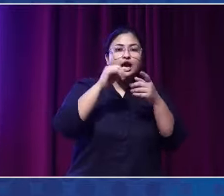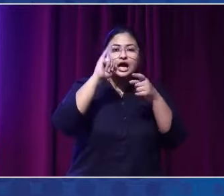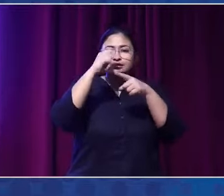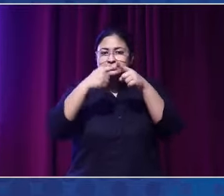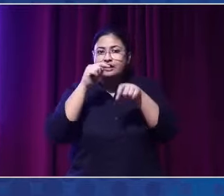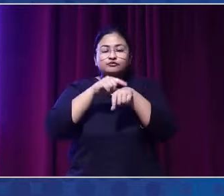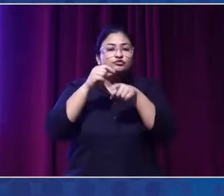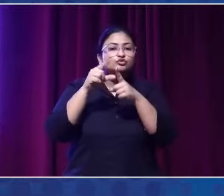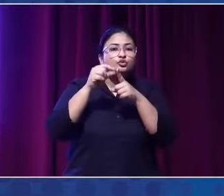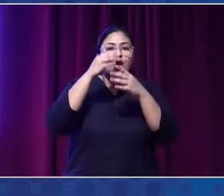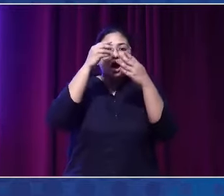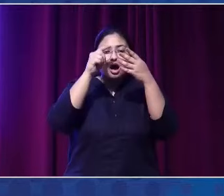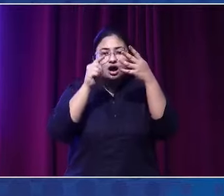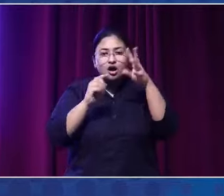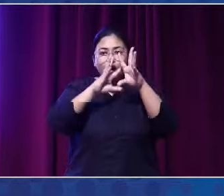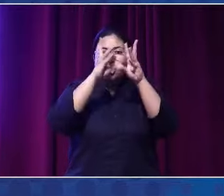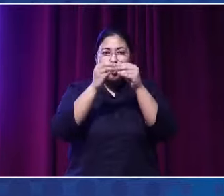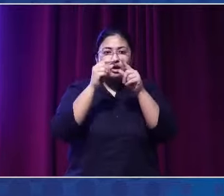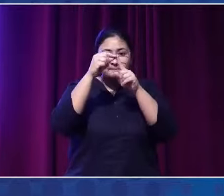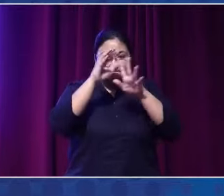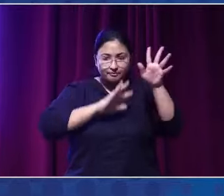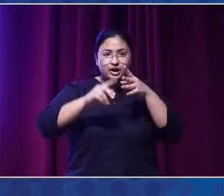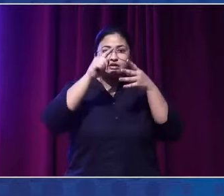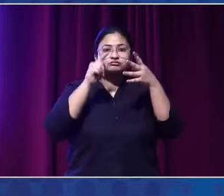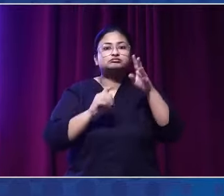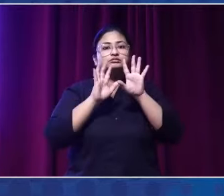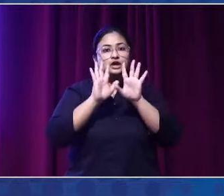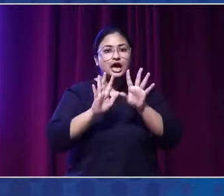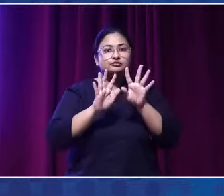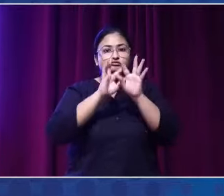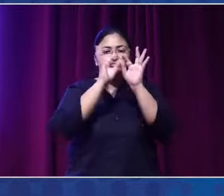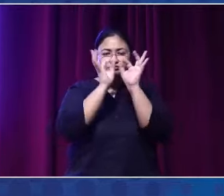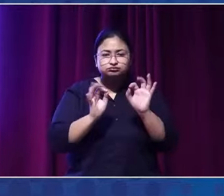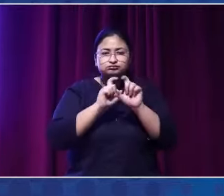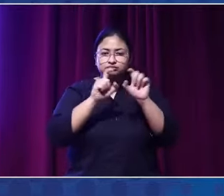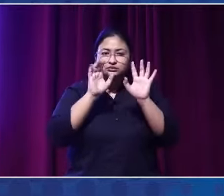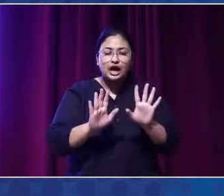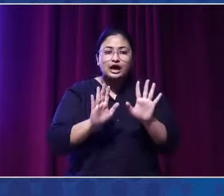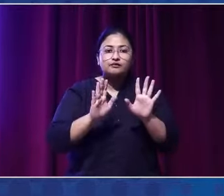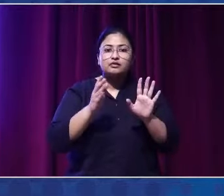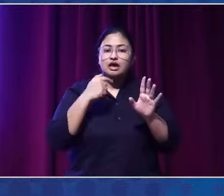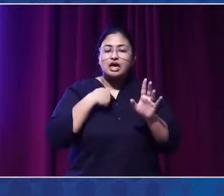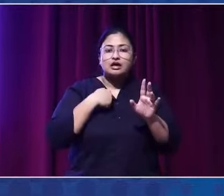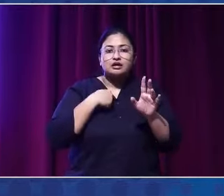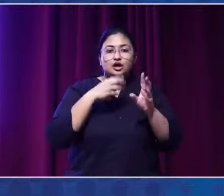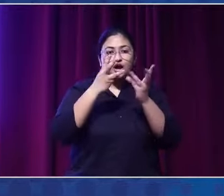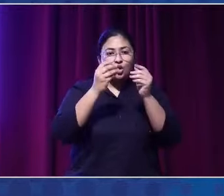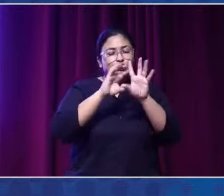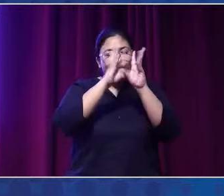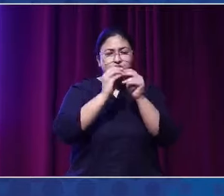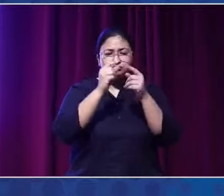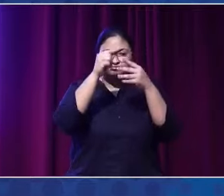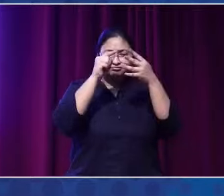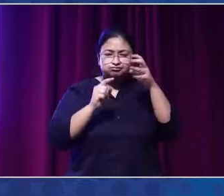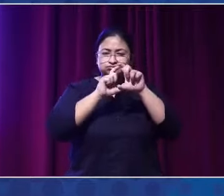एक पार्ट खुलेगा तब दूसरा जाएगा, किस जगह में कैंडिडेट होना है. काउंटिंग का भी सही पूरा प्रोसेस कोडिफाइड है,